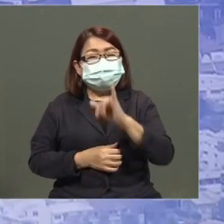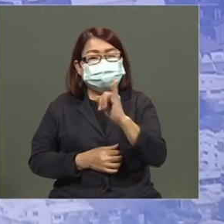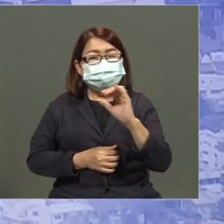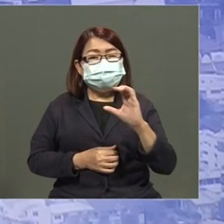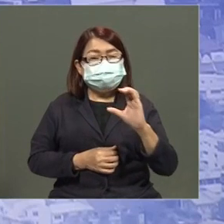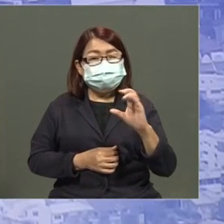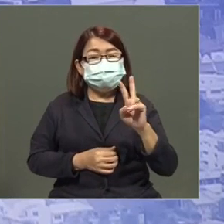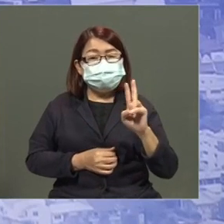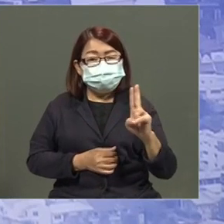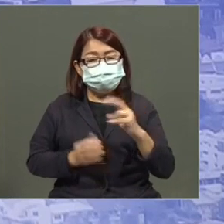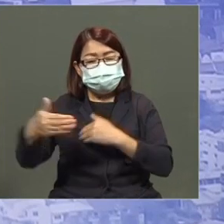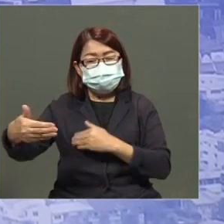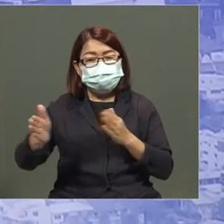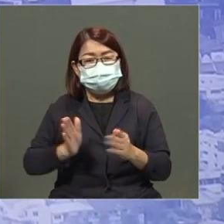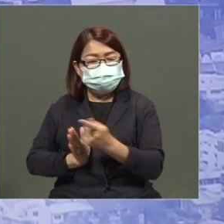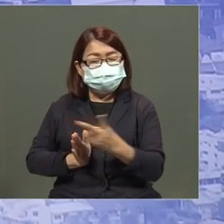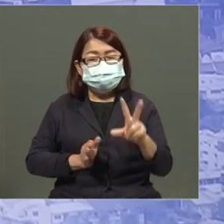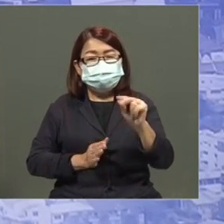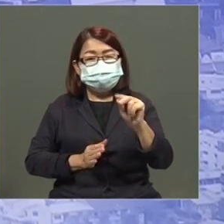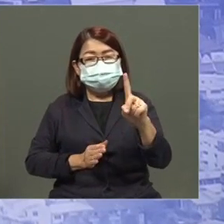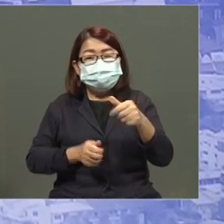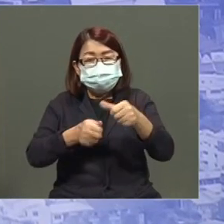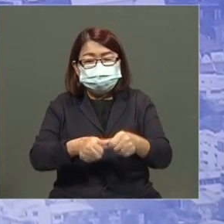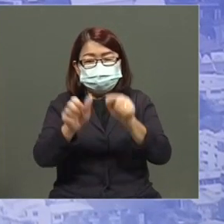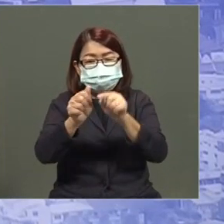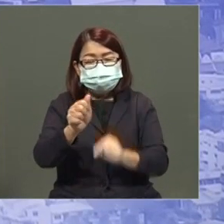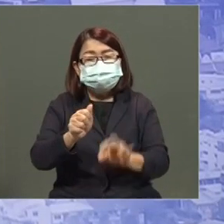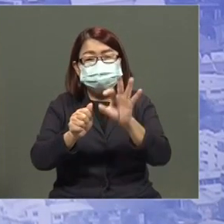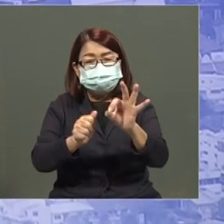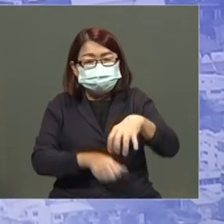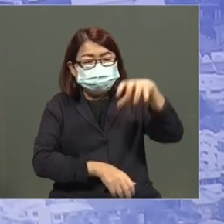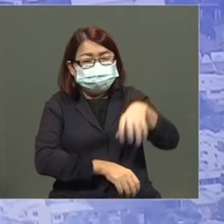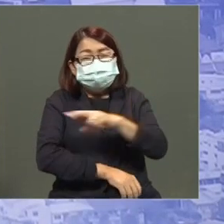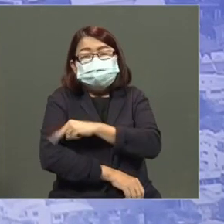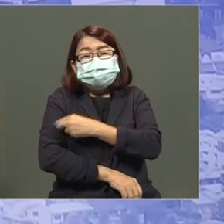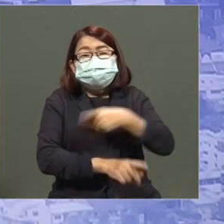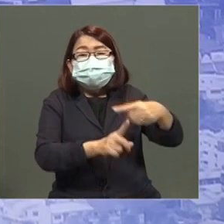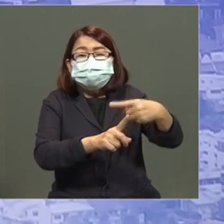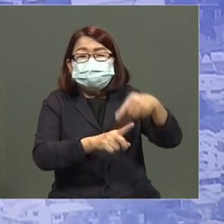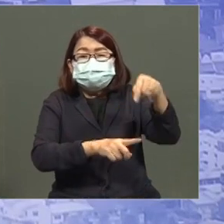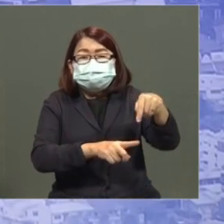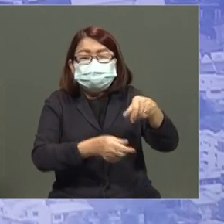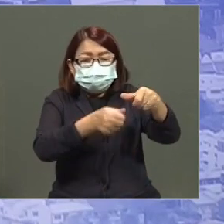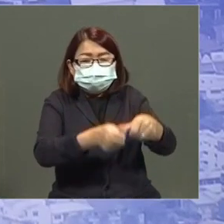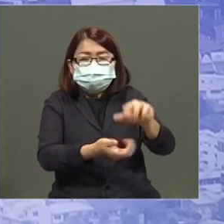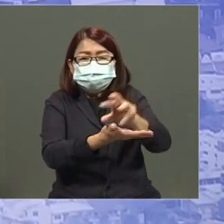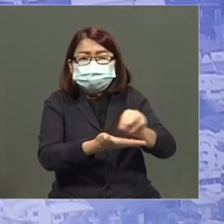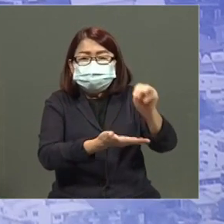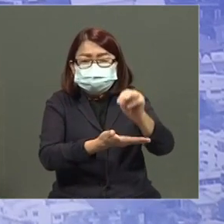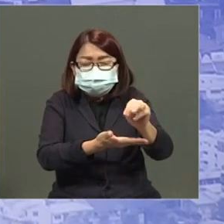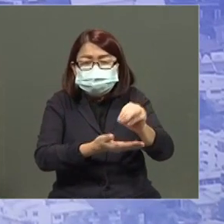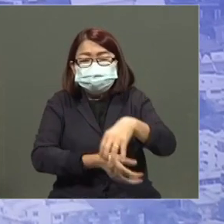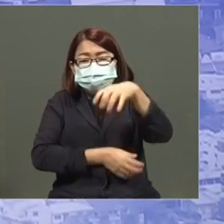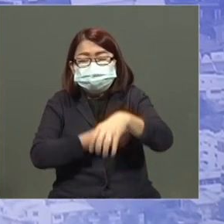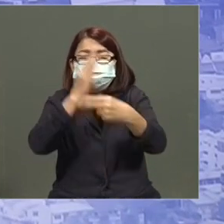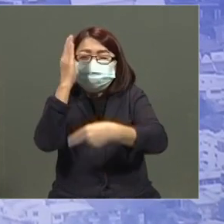าณ31ห้องใน9อำเภอรวมทั้งโรงพยาบาลสนามนะคะไม่ว่าจะเป็นมหาวิทยาลัยโรง